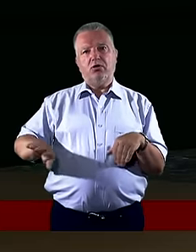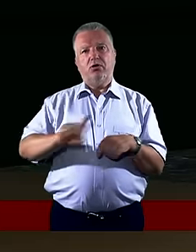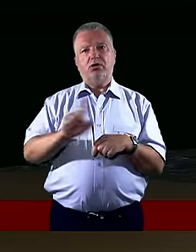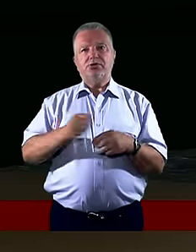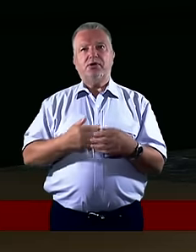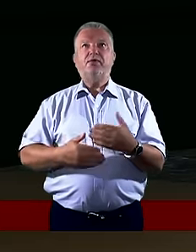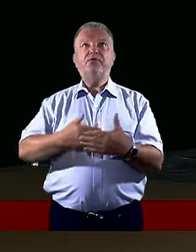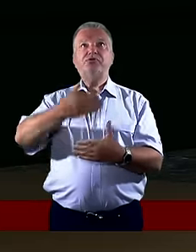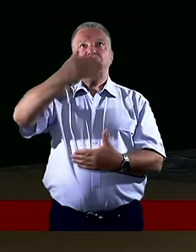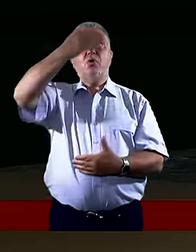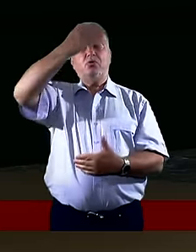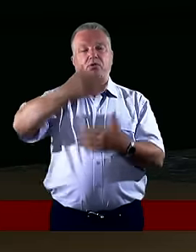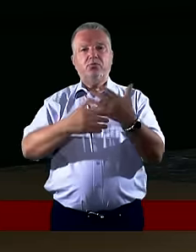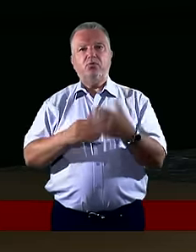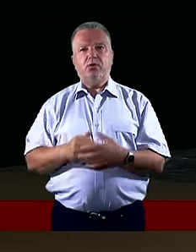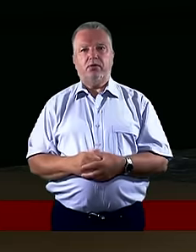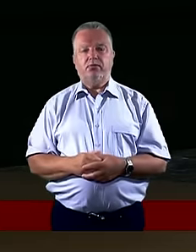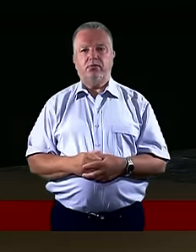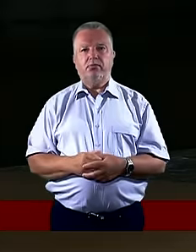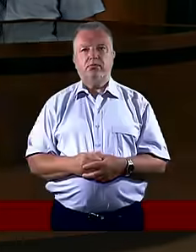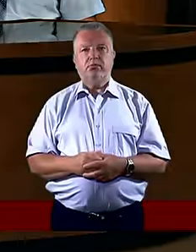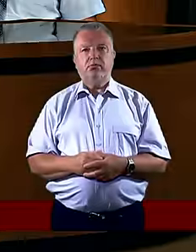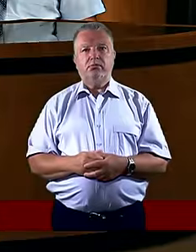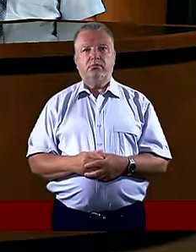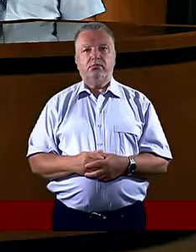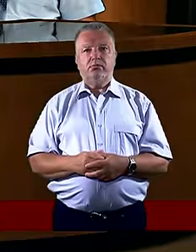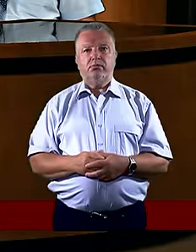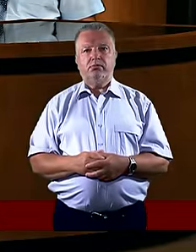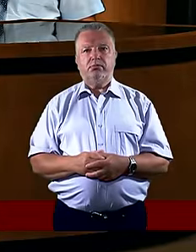najlepiej za wysokim murem.